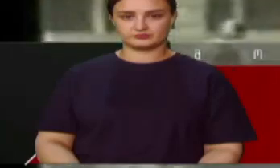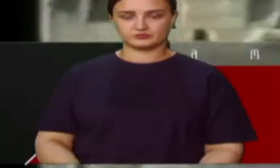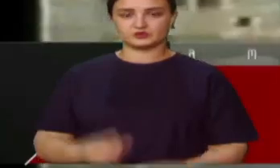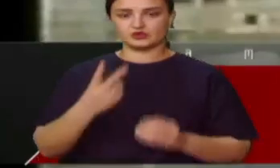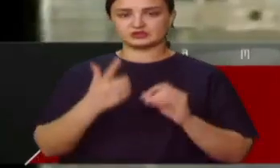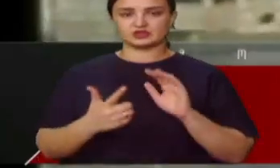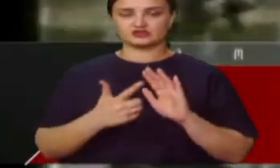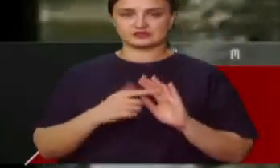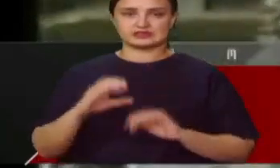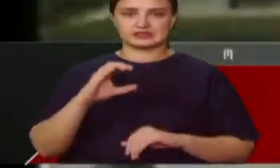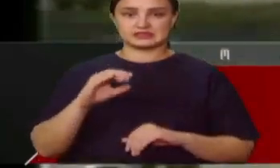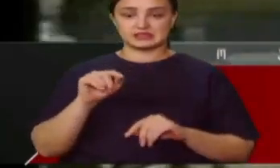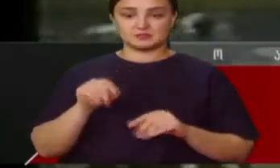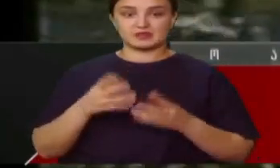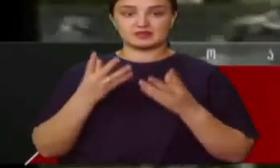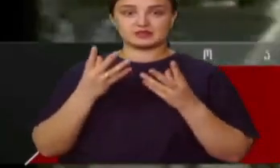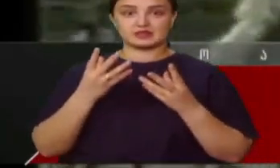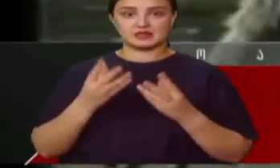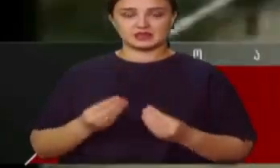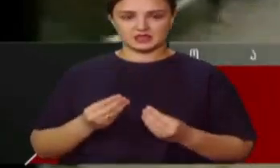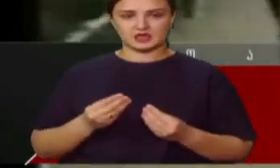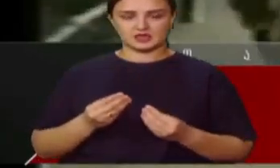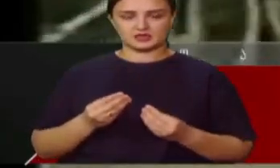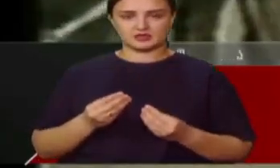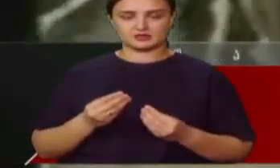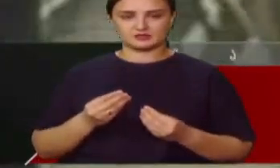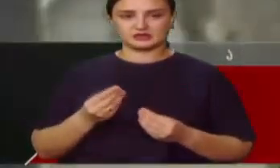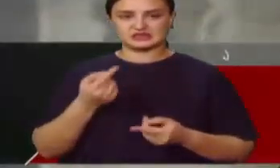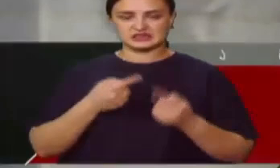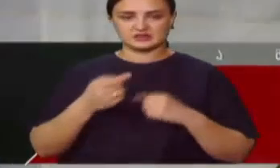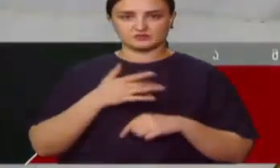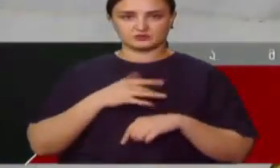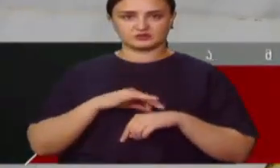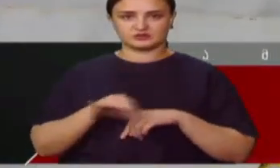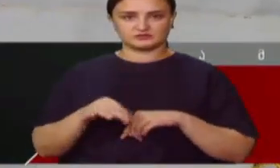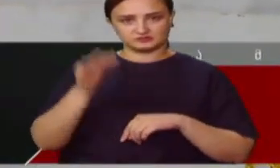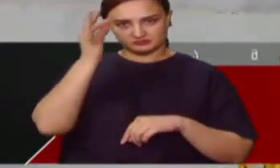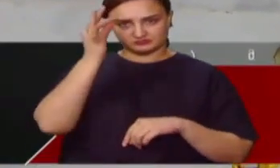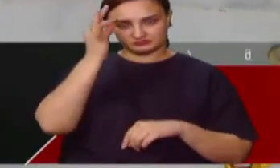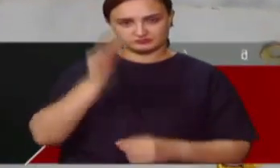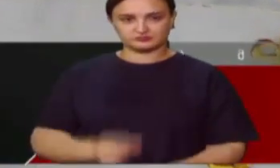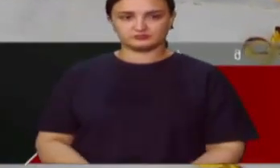27 სექტემბერი. ეს არის დღე, რომელიც ისედაც მოუშუშებელ იარებს თავიდან ახსნის.